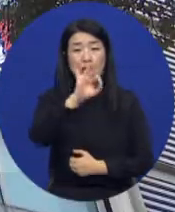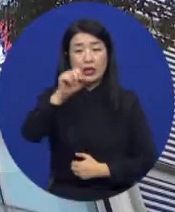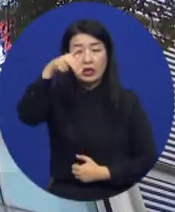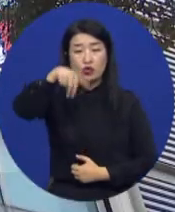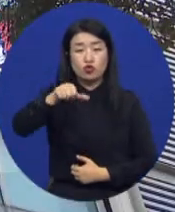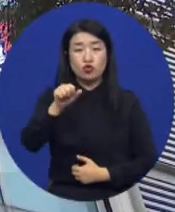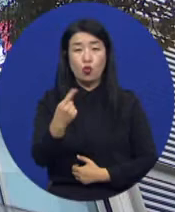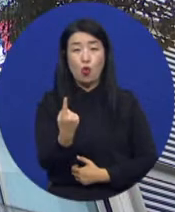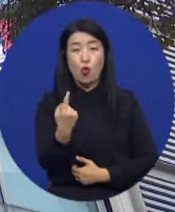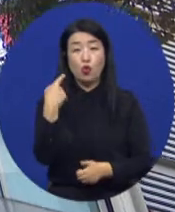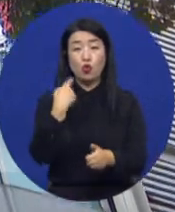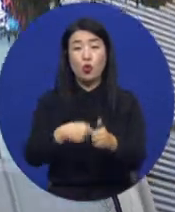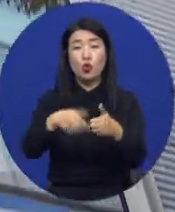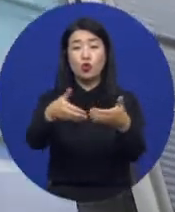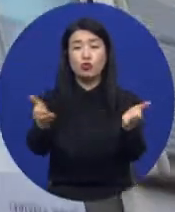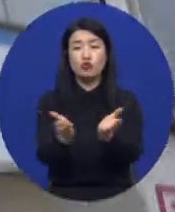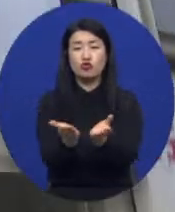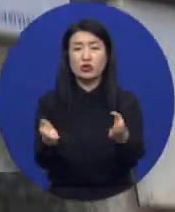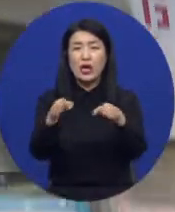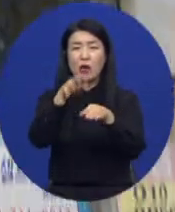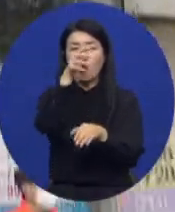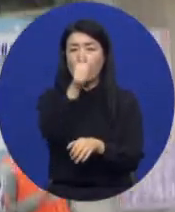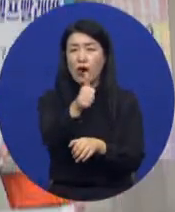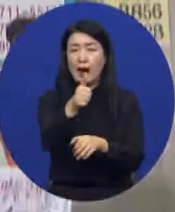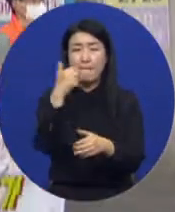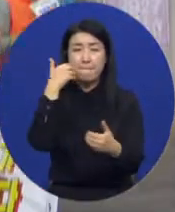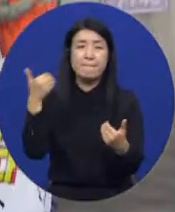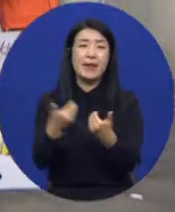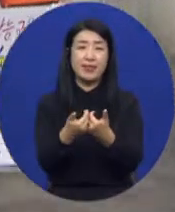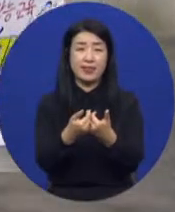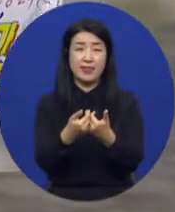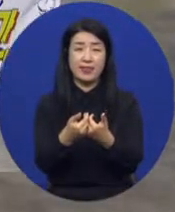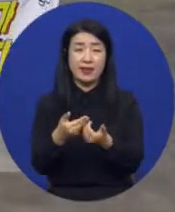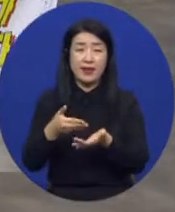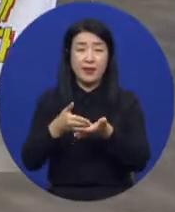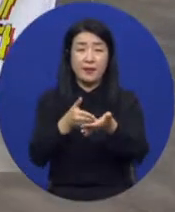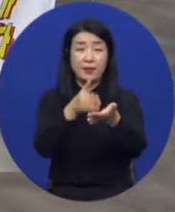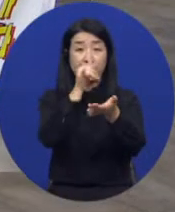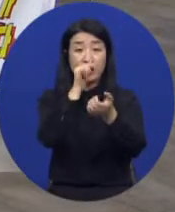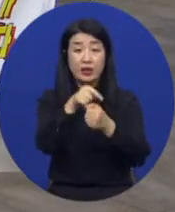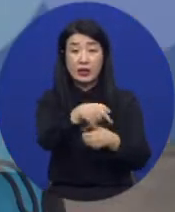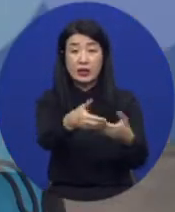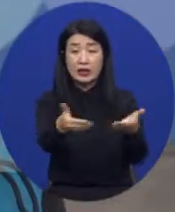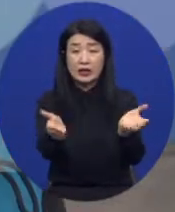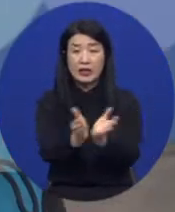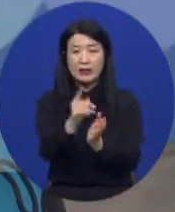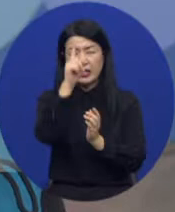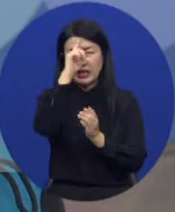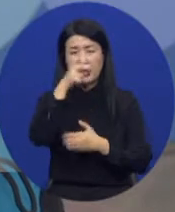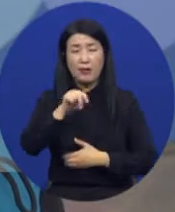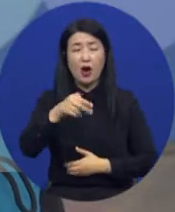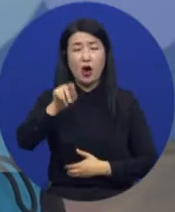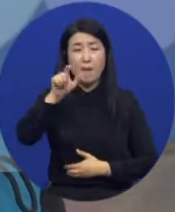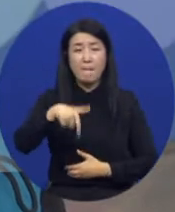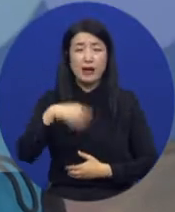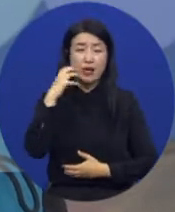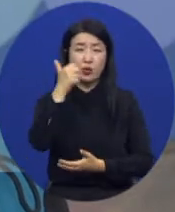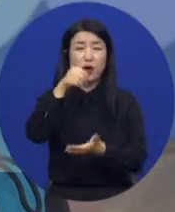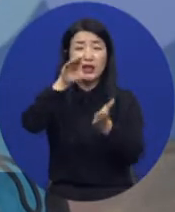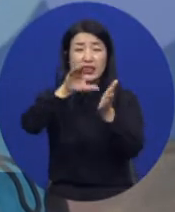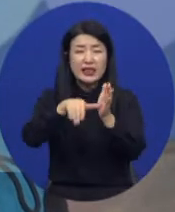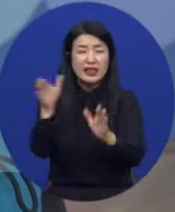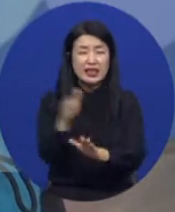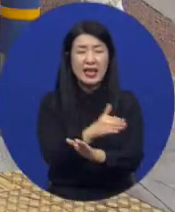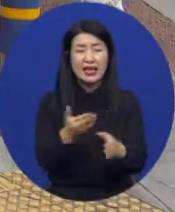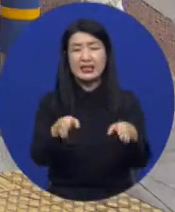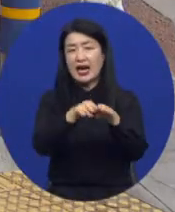교육부 장관 후보자 임명을 반대한다고 밝혔습니다. 이들은 이명박 정부 당시 교육과학기술부 장관을